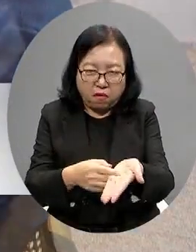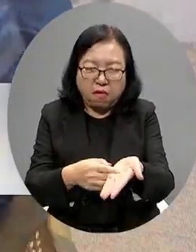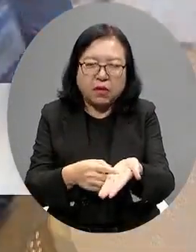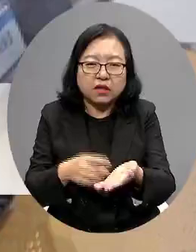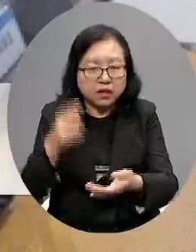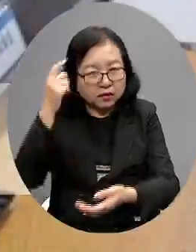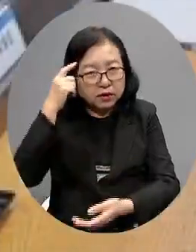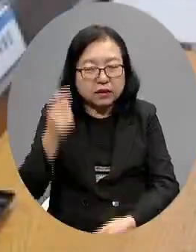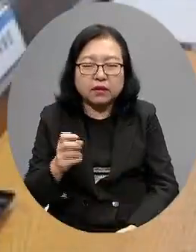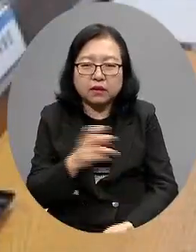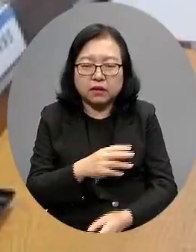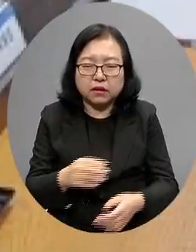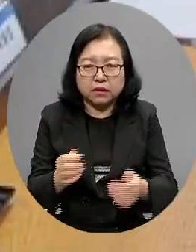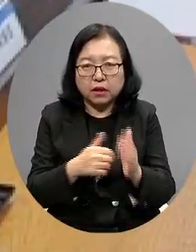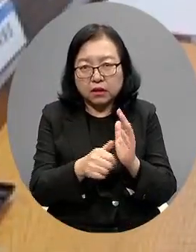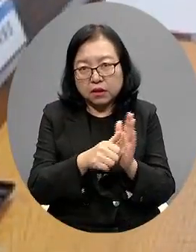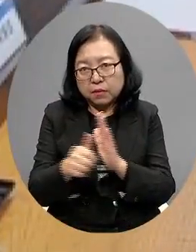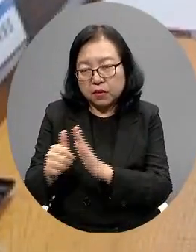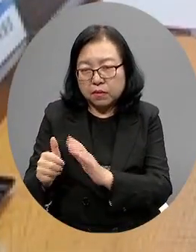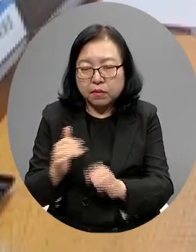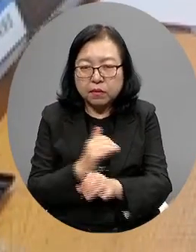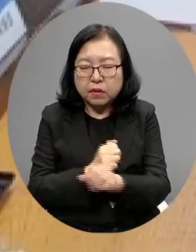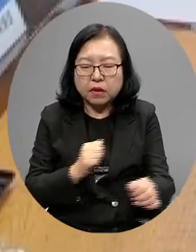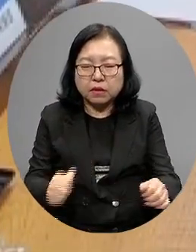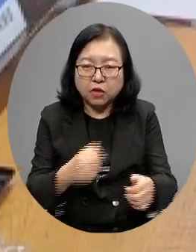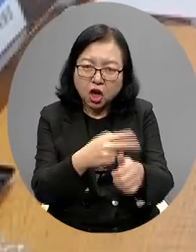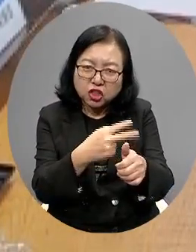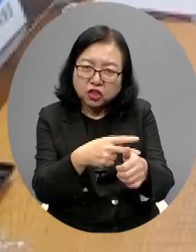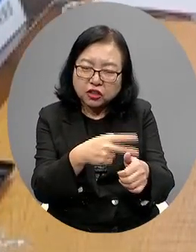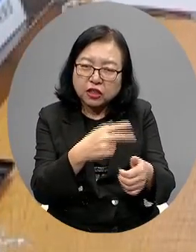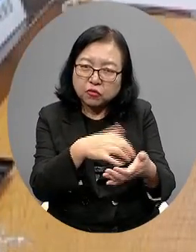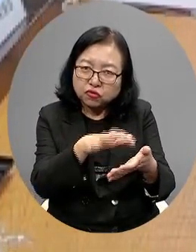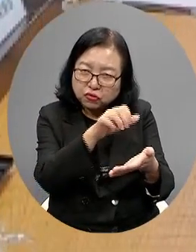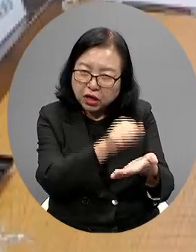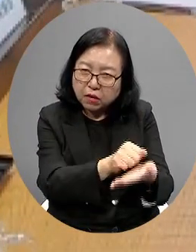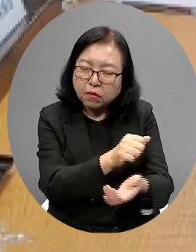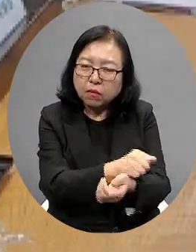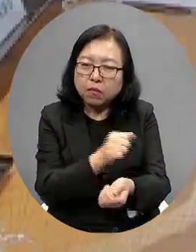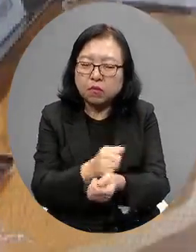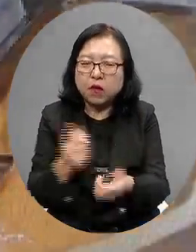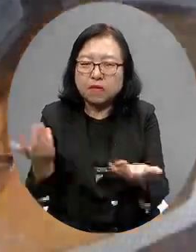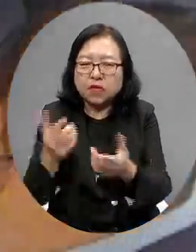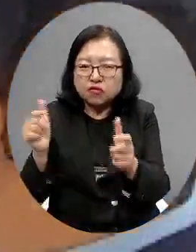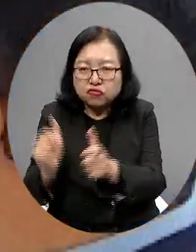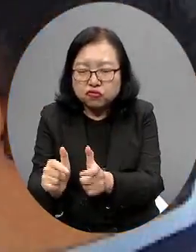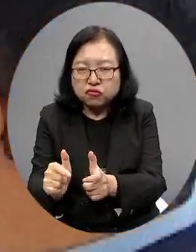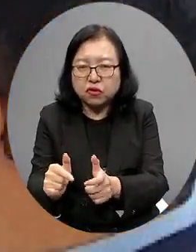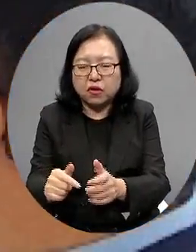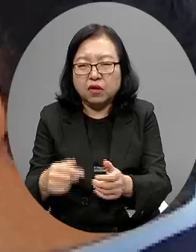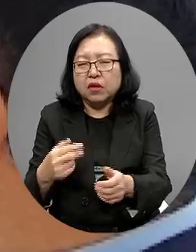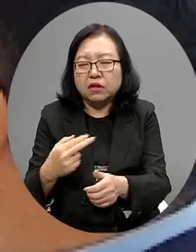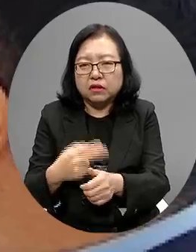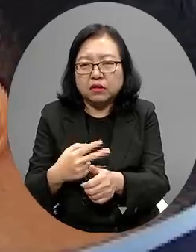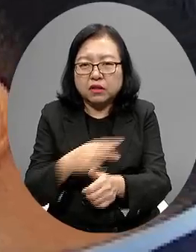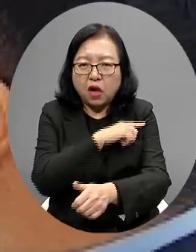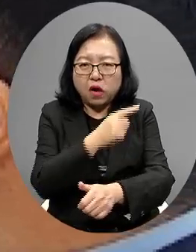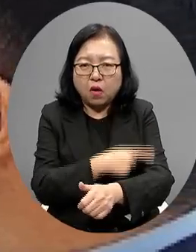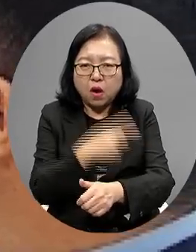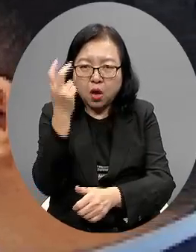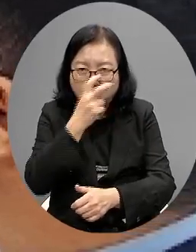단체 노조 대표들은 교원 정원 확보와 업무 경감 교권 보호 대책 마련이 절실하다고